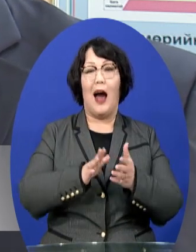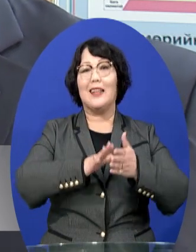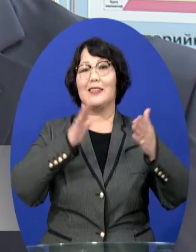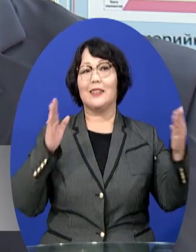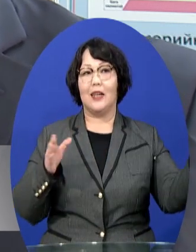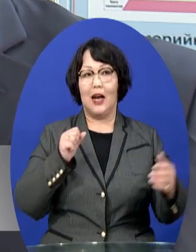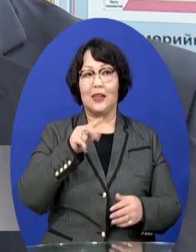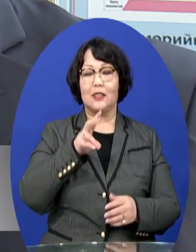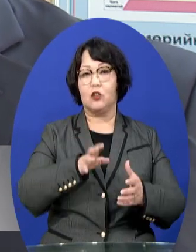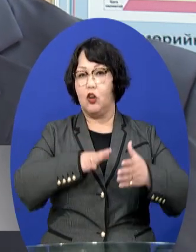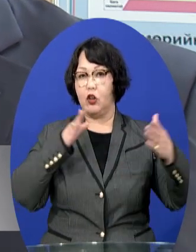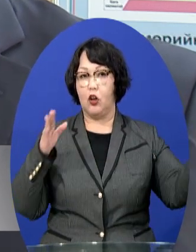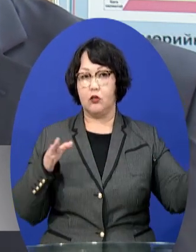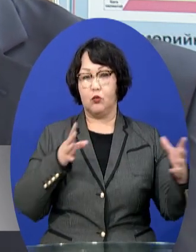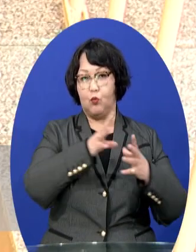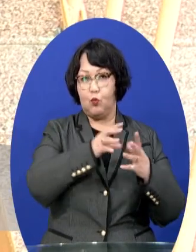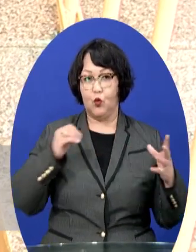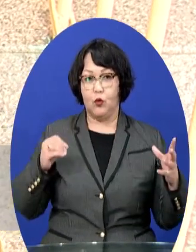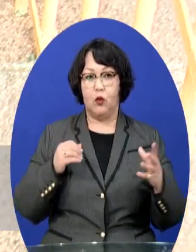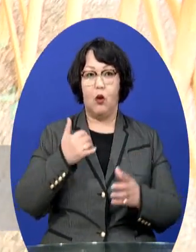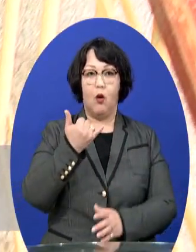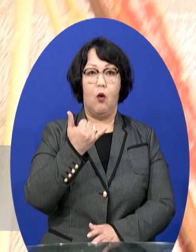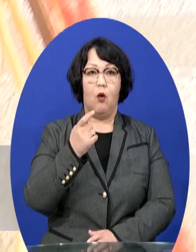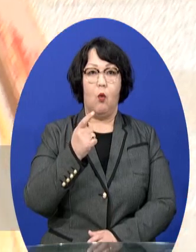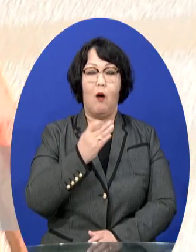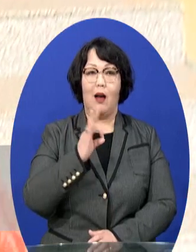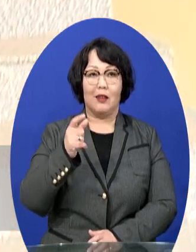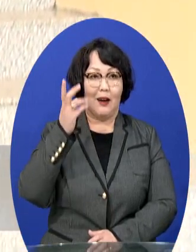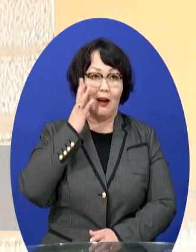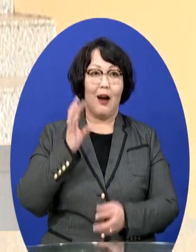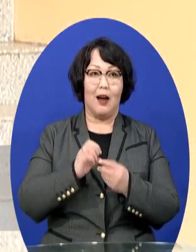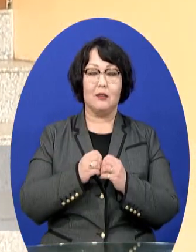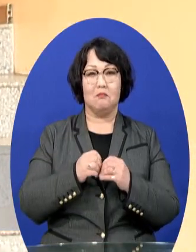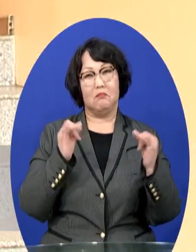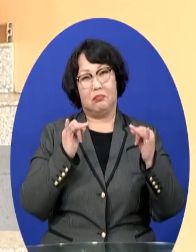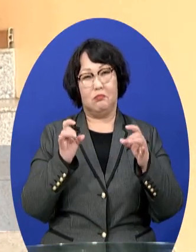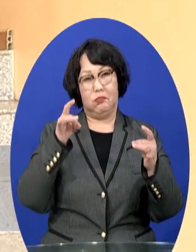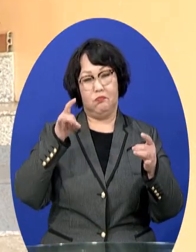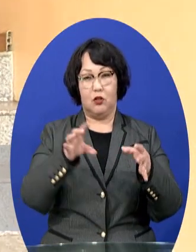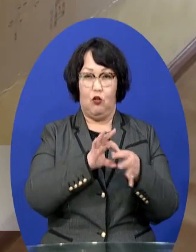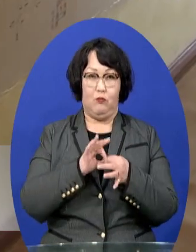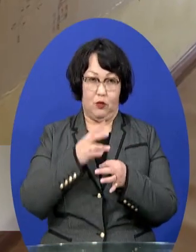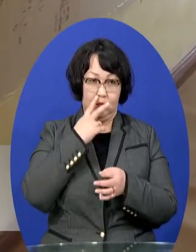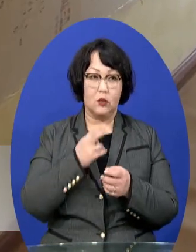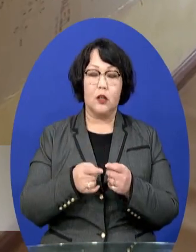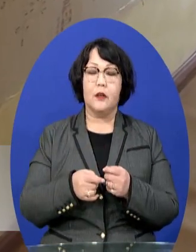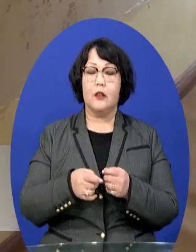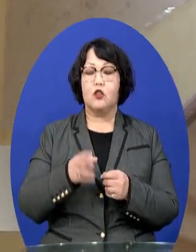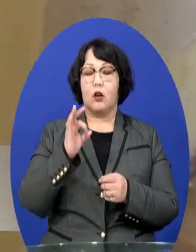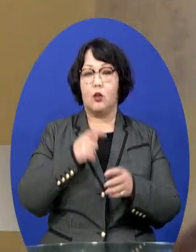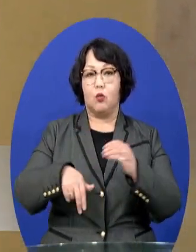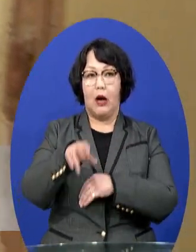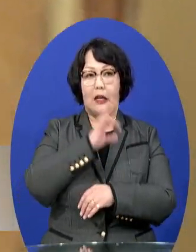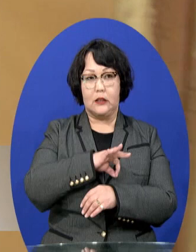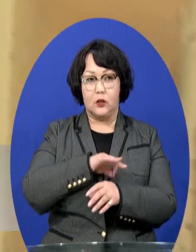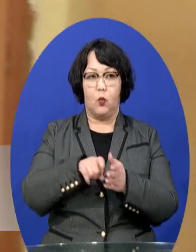зайнаас бол ухаалгаар ингэж авна. Сонгон найрхан дүүргийн хэрэглэгчдэд үйлчлэх төвийн одоо ашиглаж байгаа байр ашиглалтын хугацаа хэтэрсэн, сар бүр